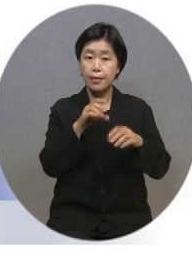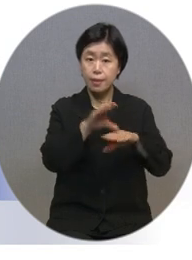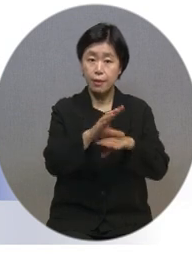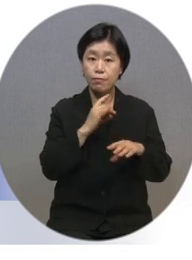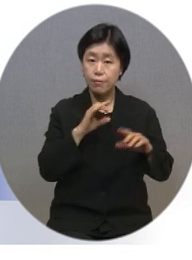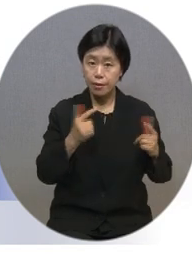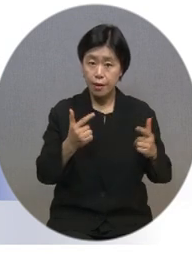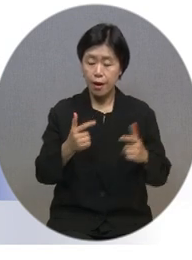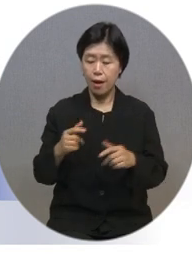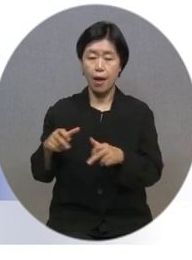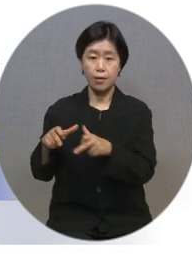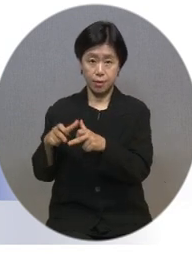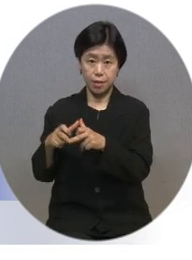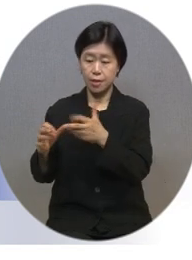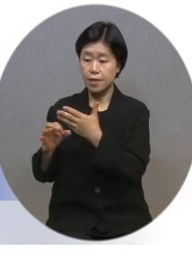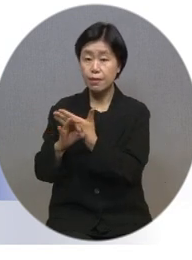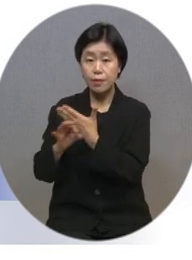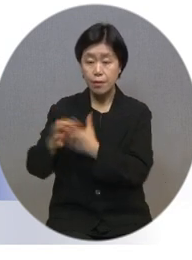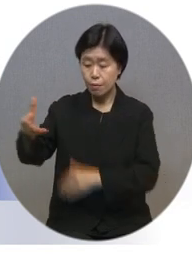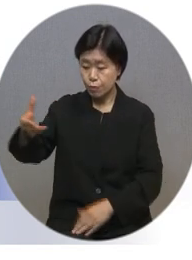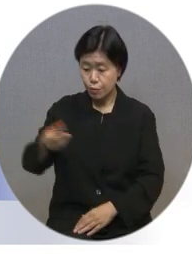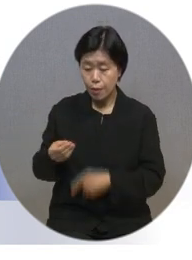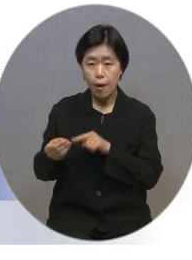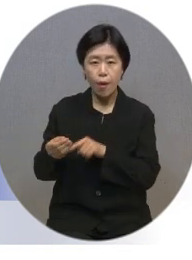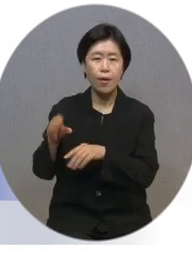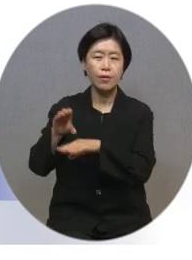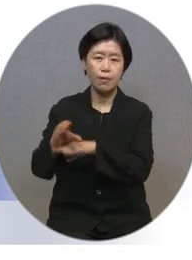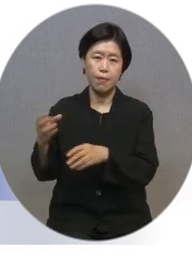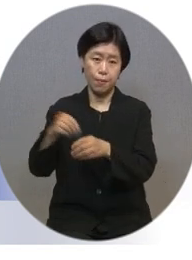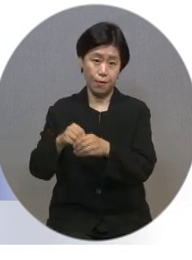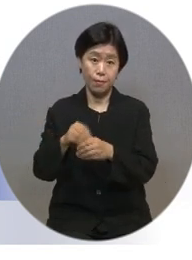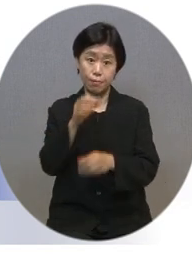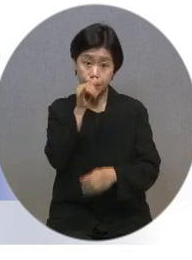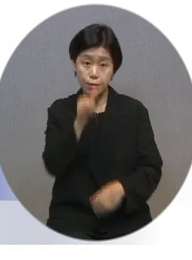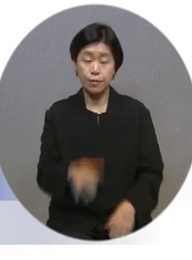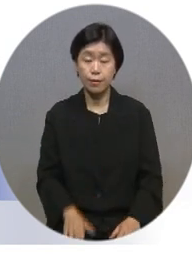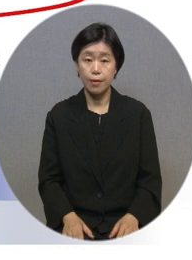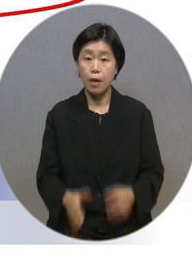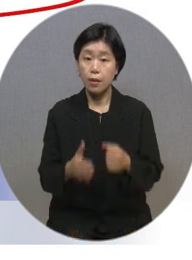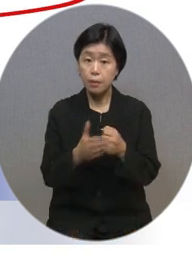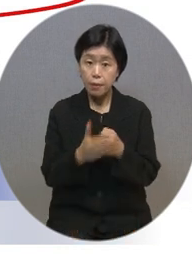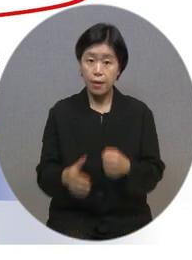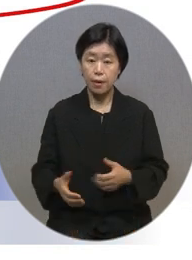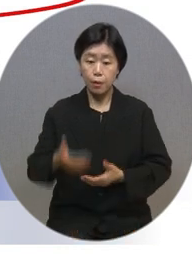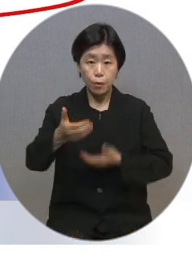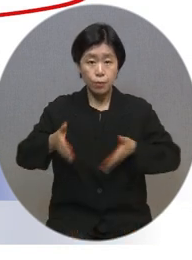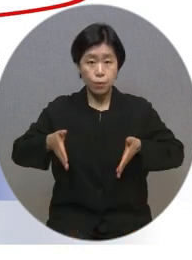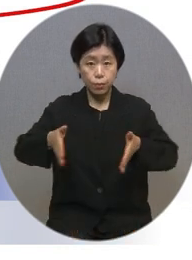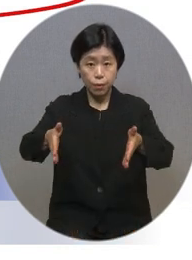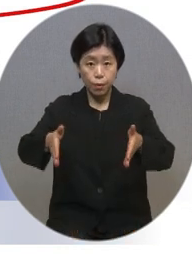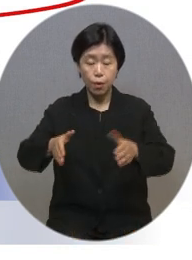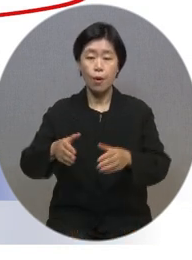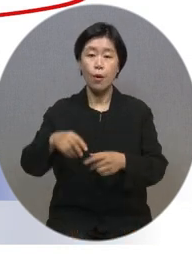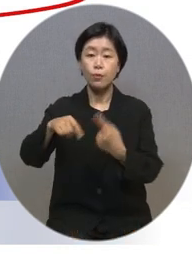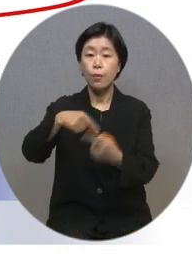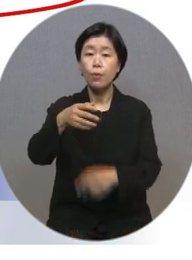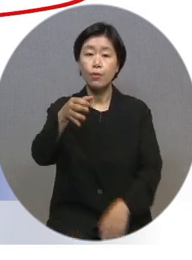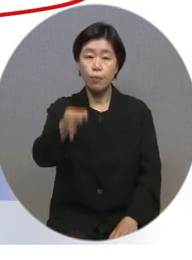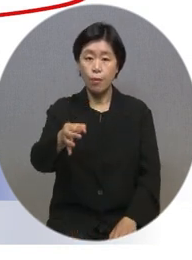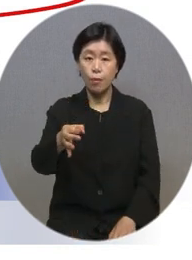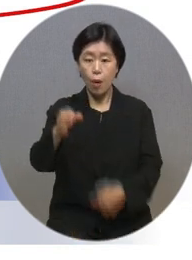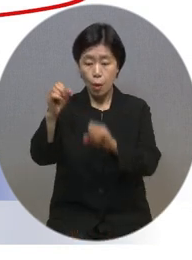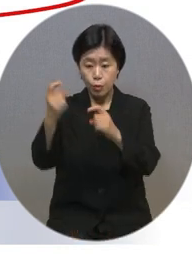아니라 장애인이 임차한 차량도 포함되 있었는데요 이의 권위는 고속도로 통행료 감면에